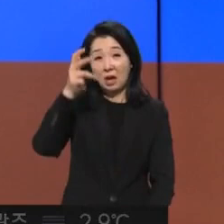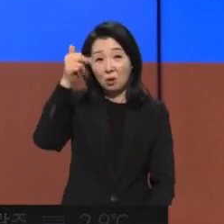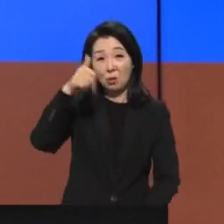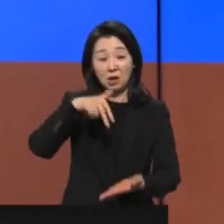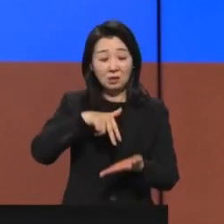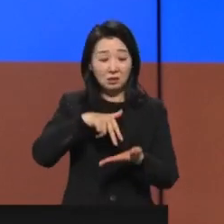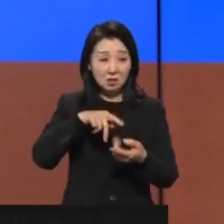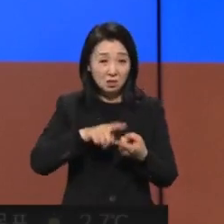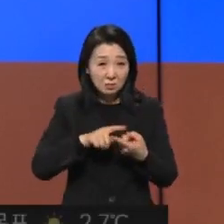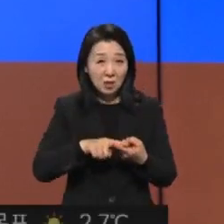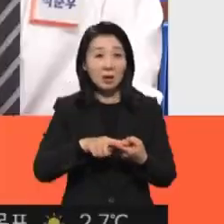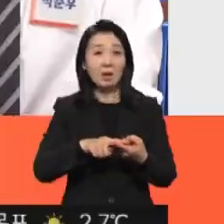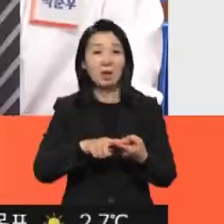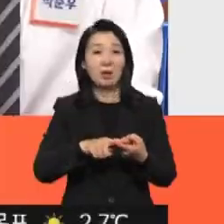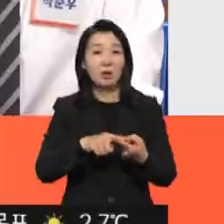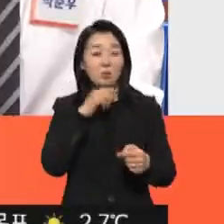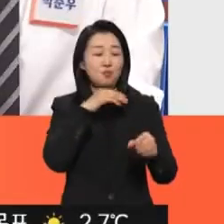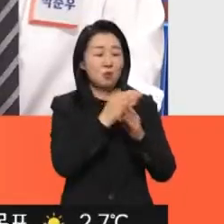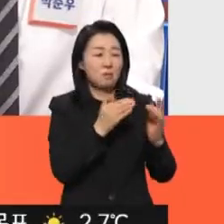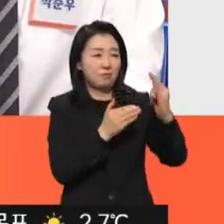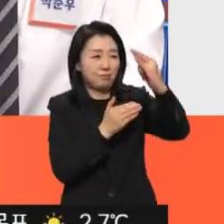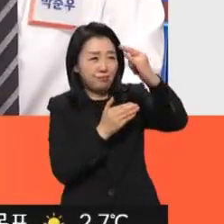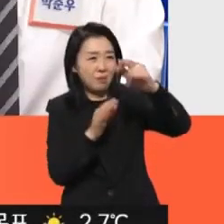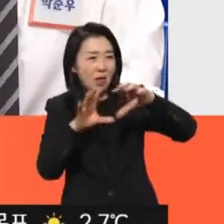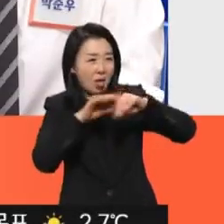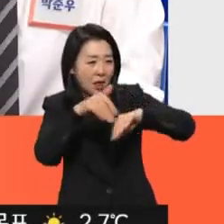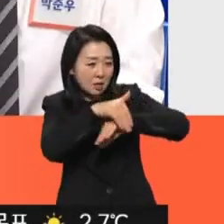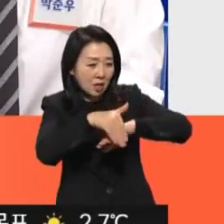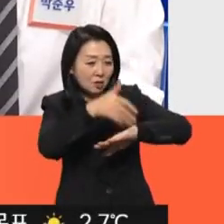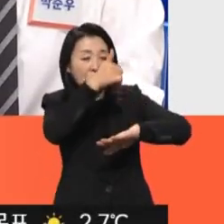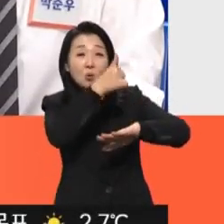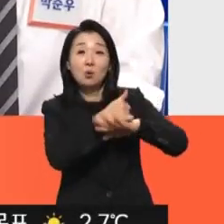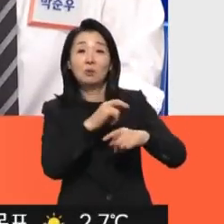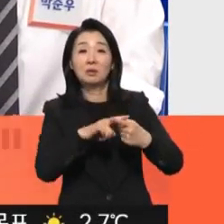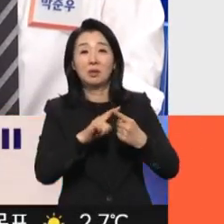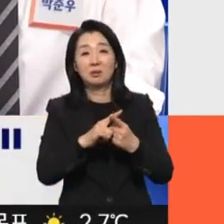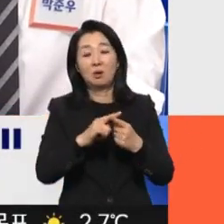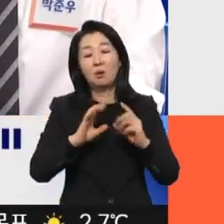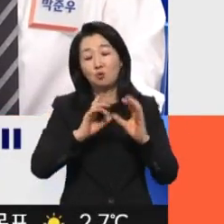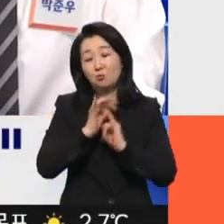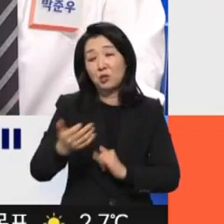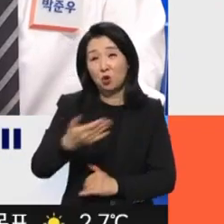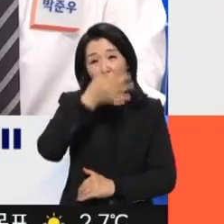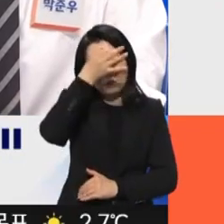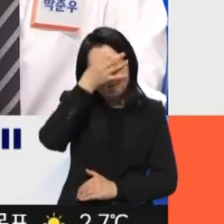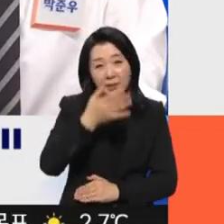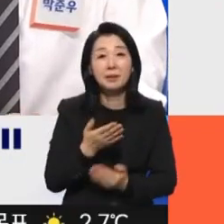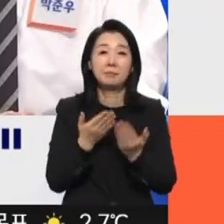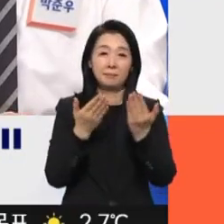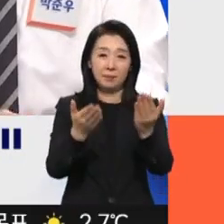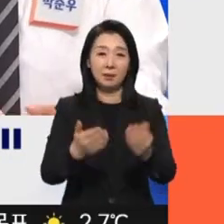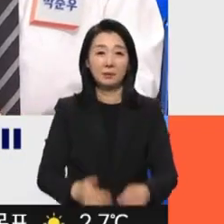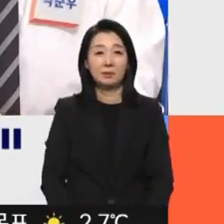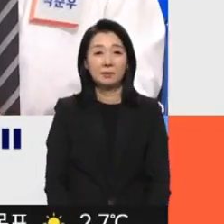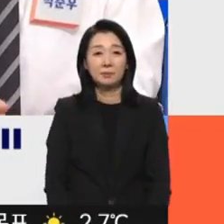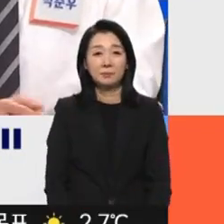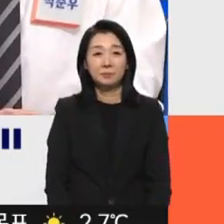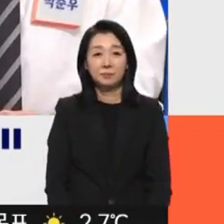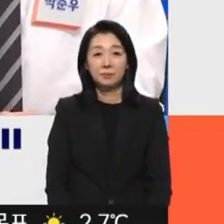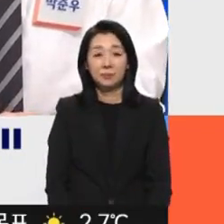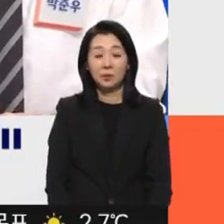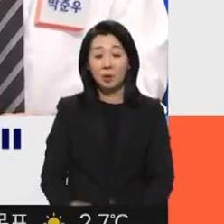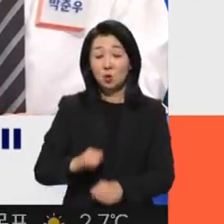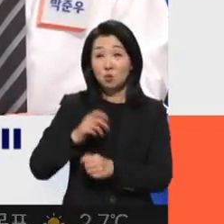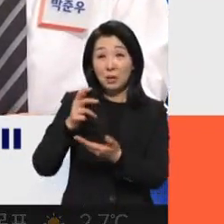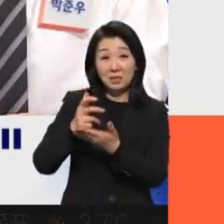장관으로서 북한 무인기 도발 상황에 대응하는 작전의 결과에 대해서 이 국민께 송구하다는 말씀을 드린다 이렇게 말했는데요. 이 장관은